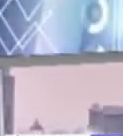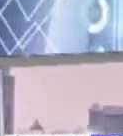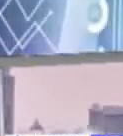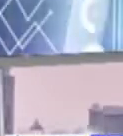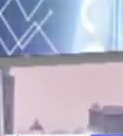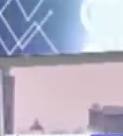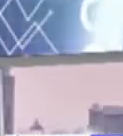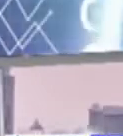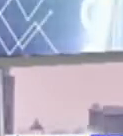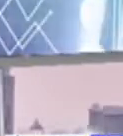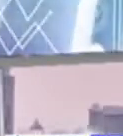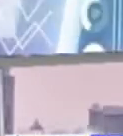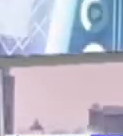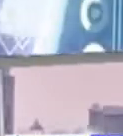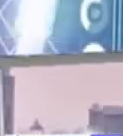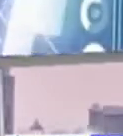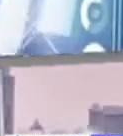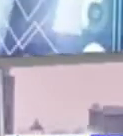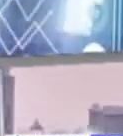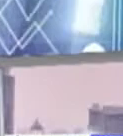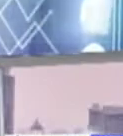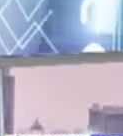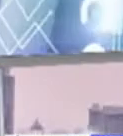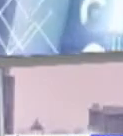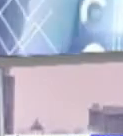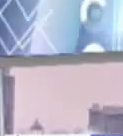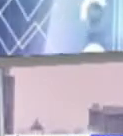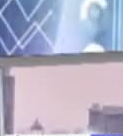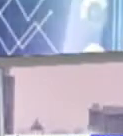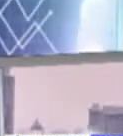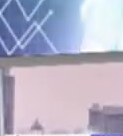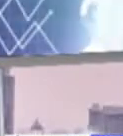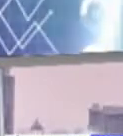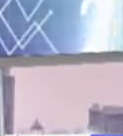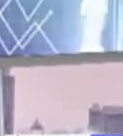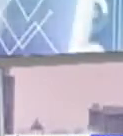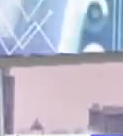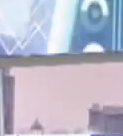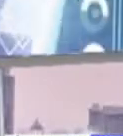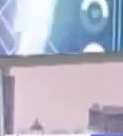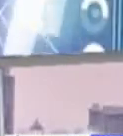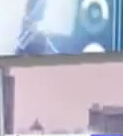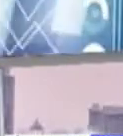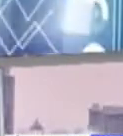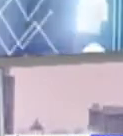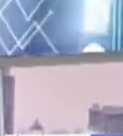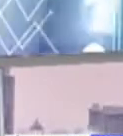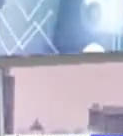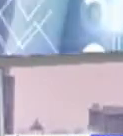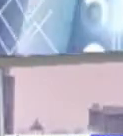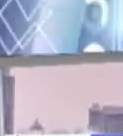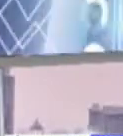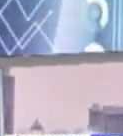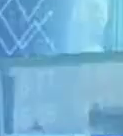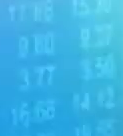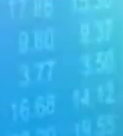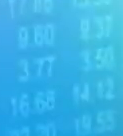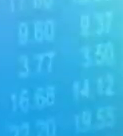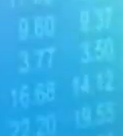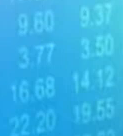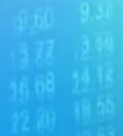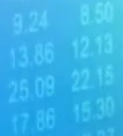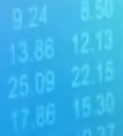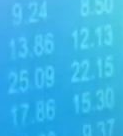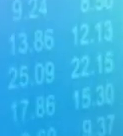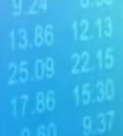อยู่ในรูปแบบของการผ่อนปรนต่อไปนะคะช่วยกระตุ้นให้ขออภัยช่วยกระตุ้นตลาดหุ้นให้บิดตัวสูงขึ้นค่ะโดย